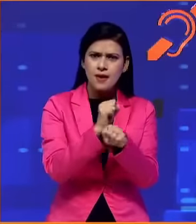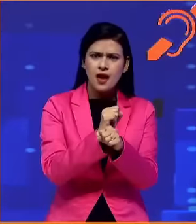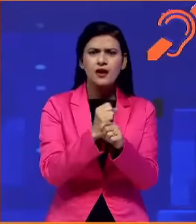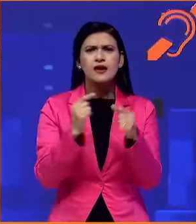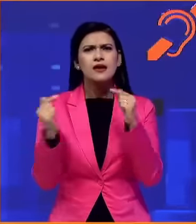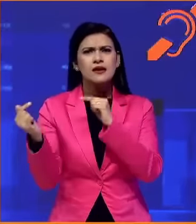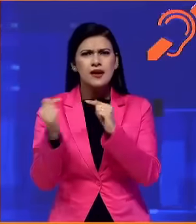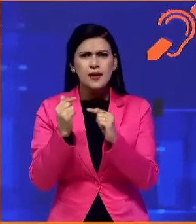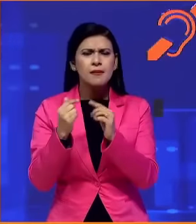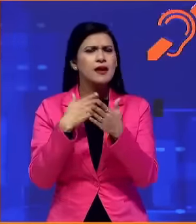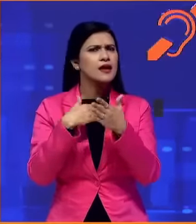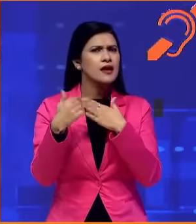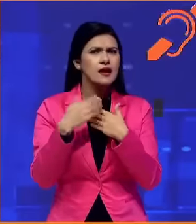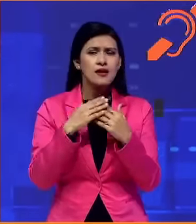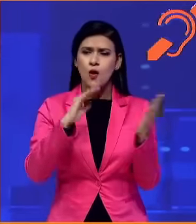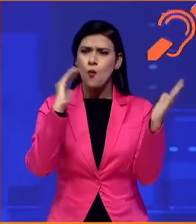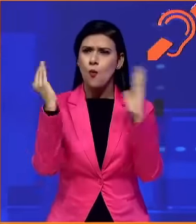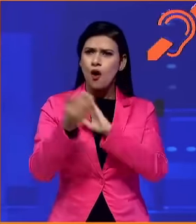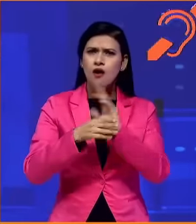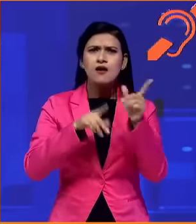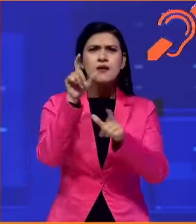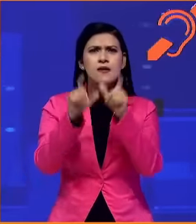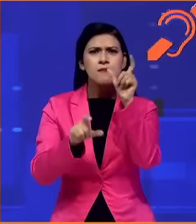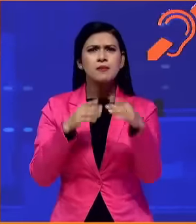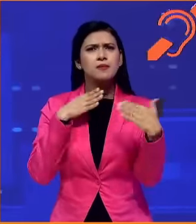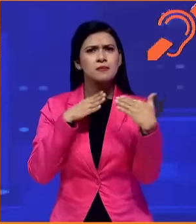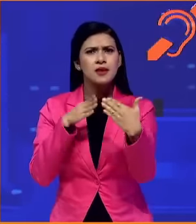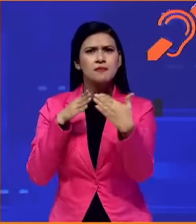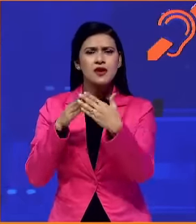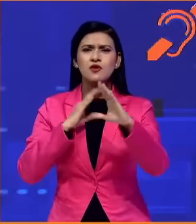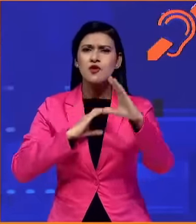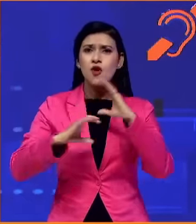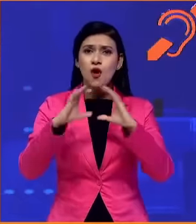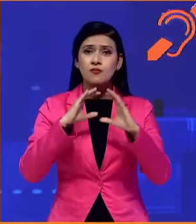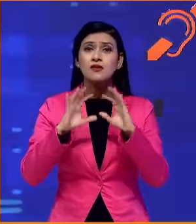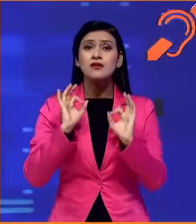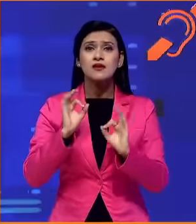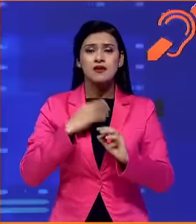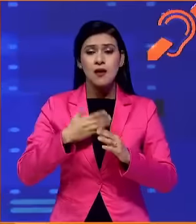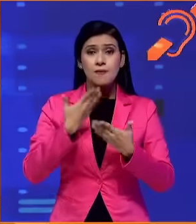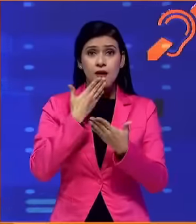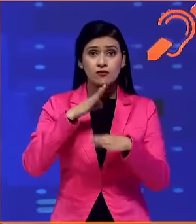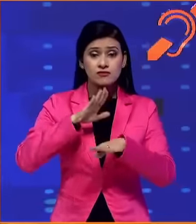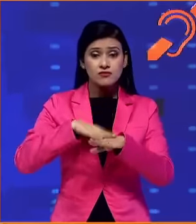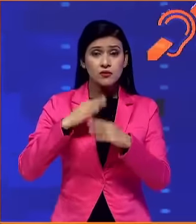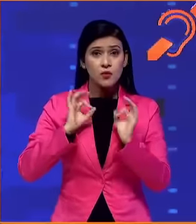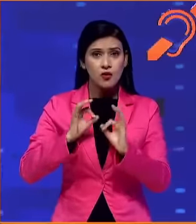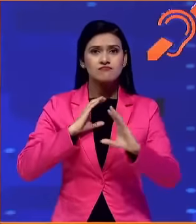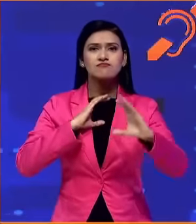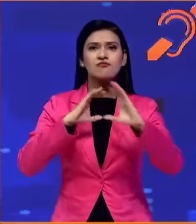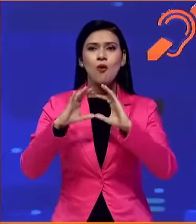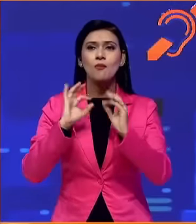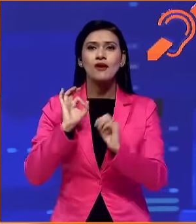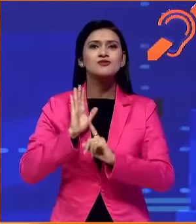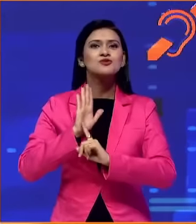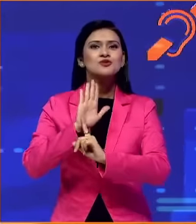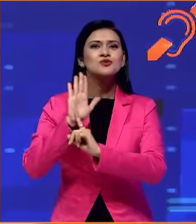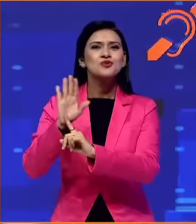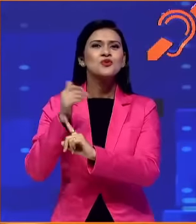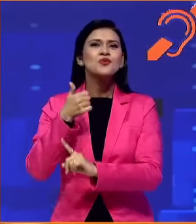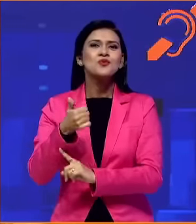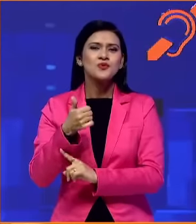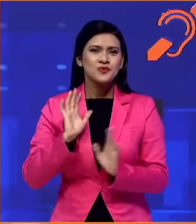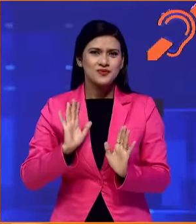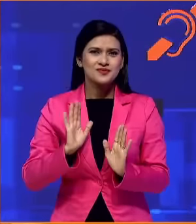वह कानूनबनानाहो,बहसकरनाहोया दुनियाभरकेलोगोंसेबातकरनाहो।इसलिए,जबकोईसुशिक्षितव्यक्ति प्रवेशकरताहै,तोसभीकोअच्छालगताहैकिहमारे देशमेंकोईसुशिक्षित